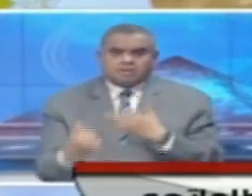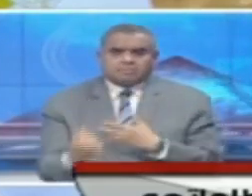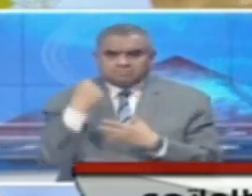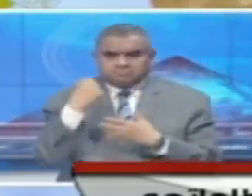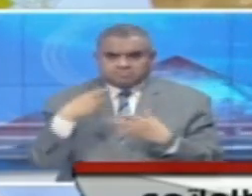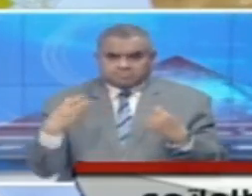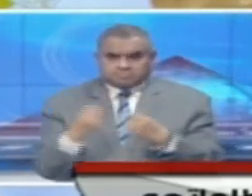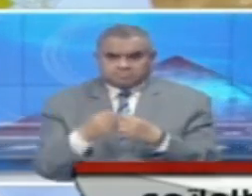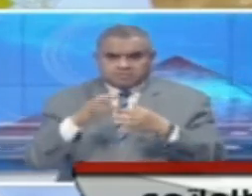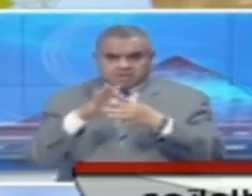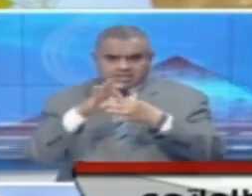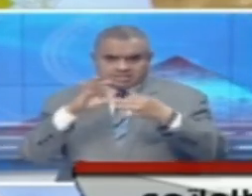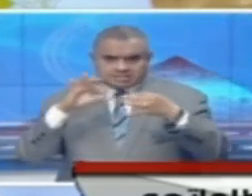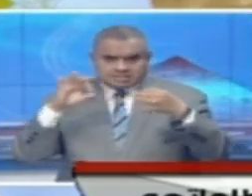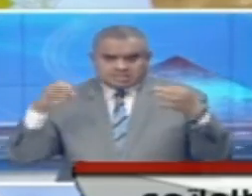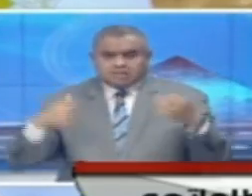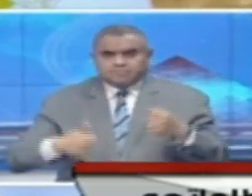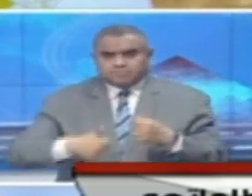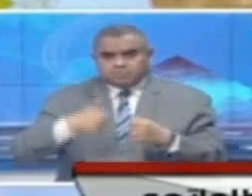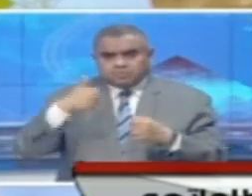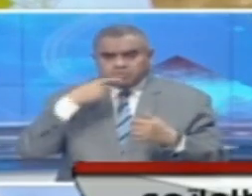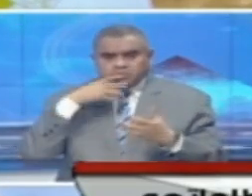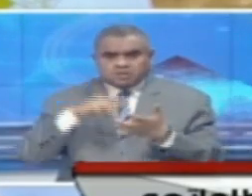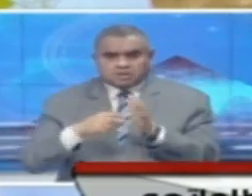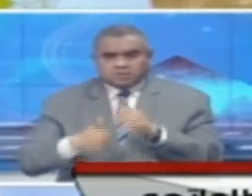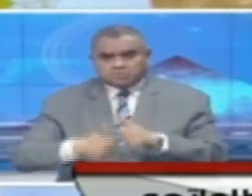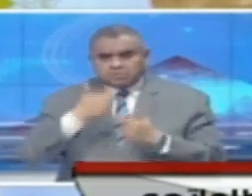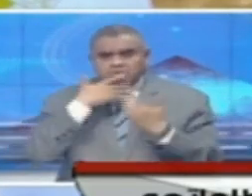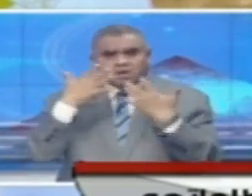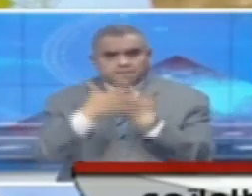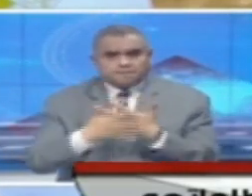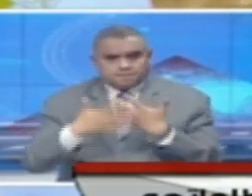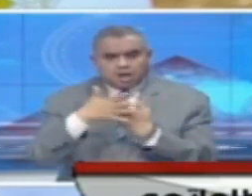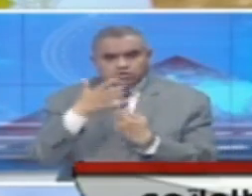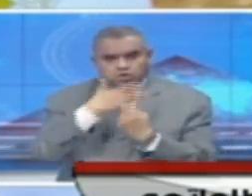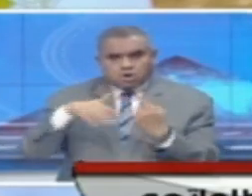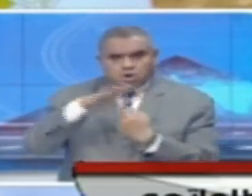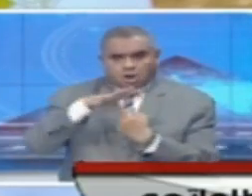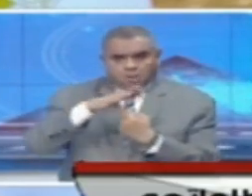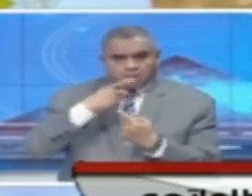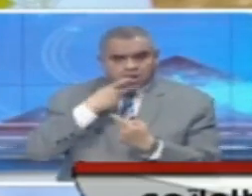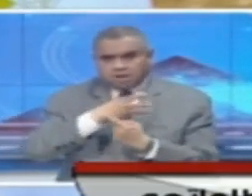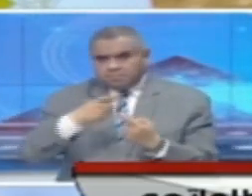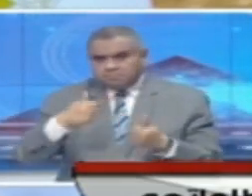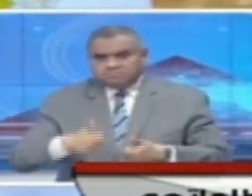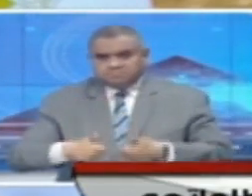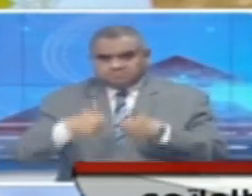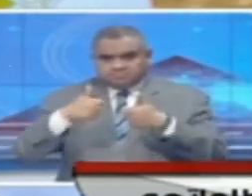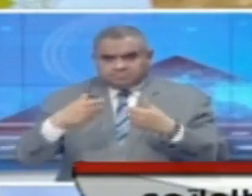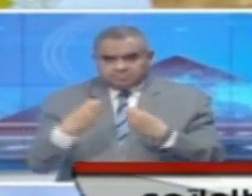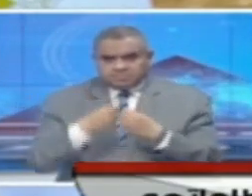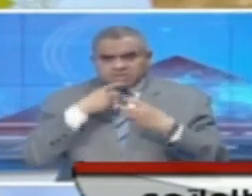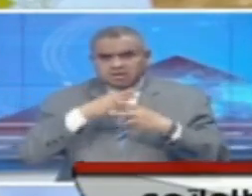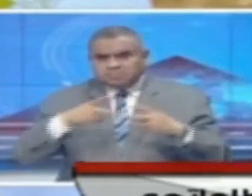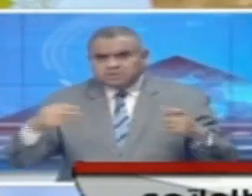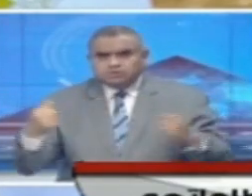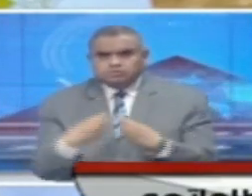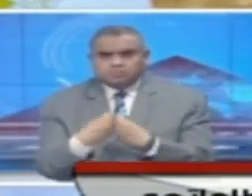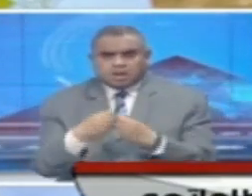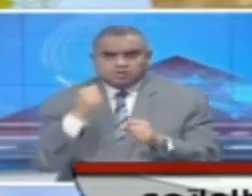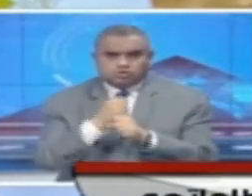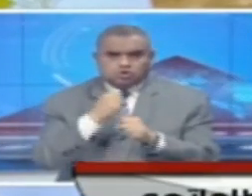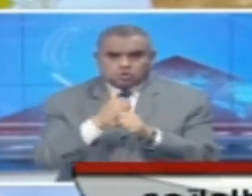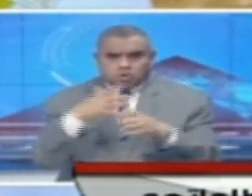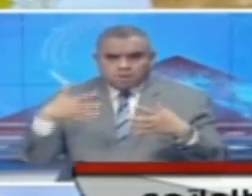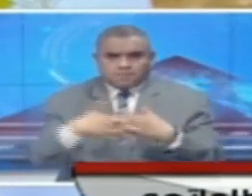سلسلة متكاملة من المشروعات القومية في كافة المجالات والقطاعات،